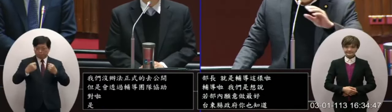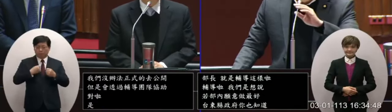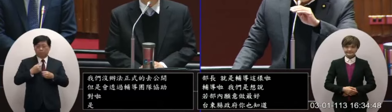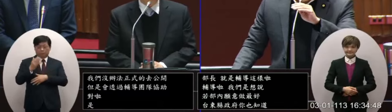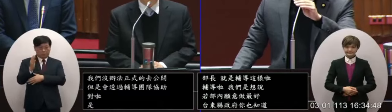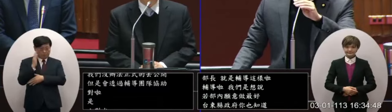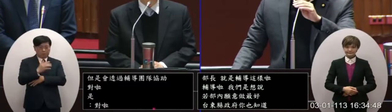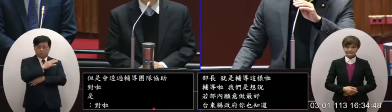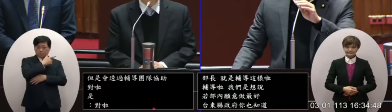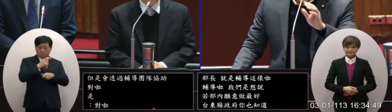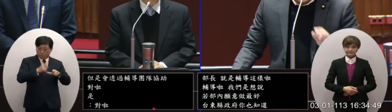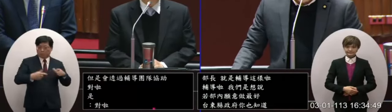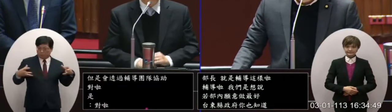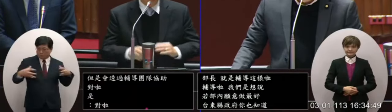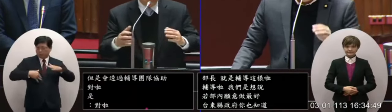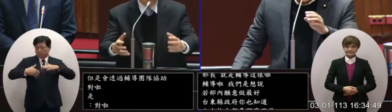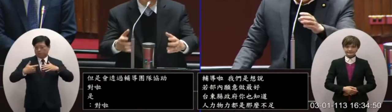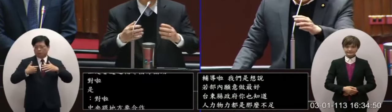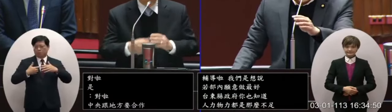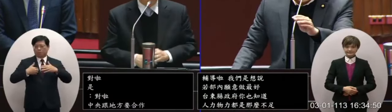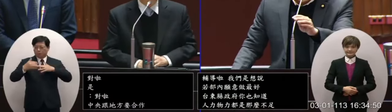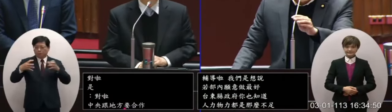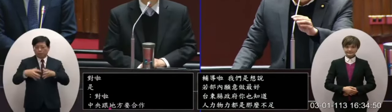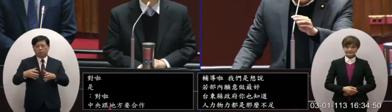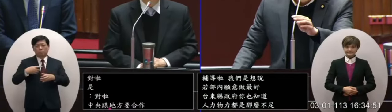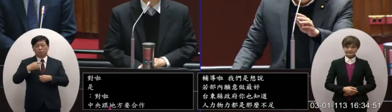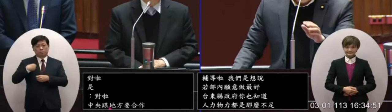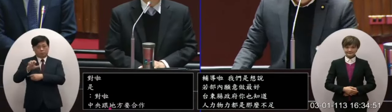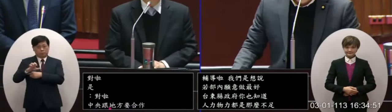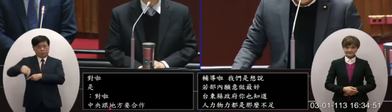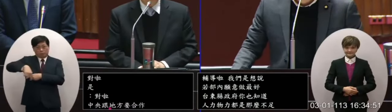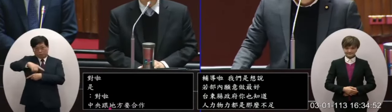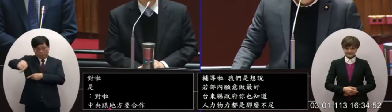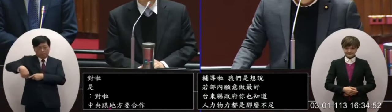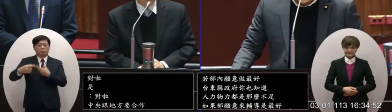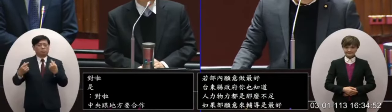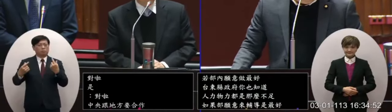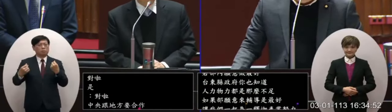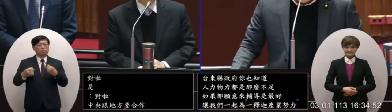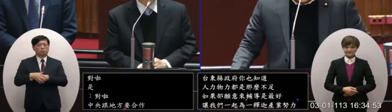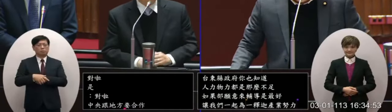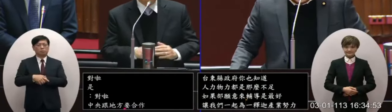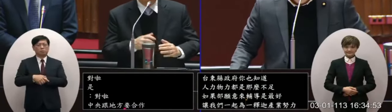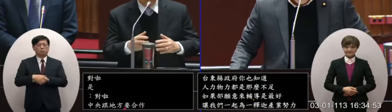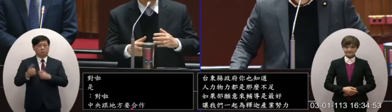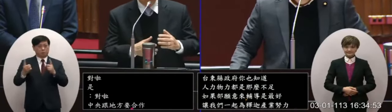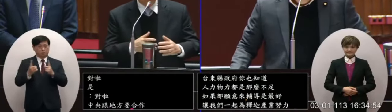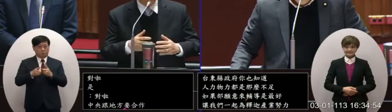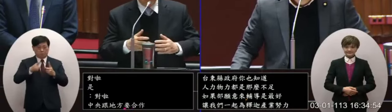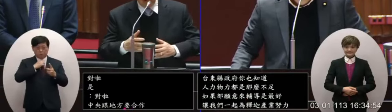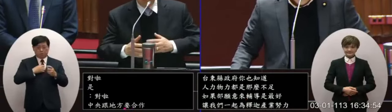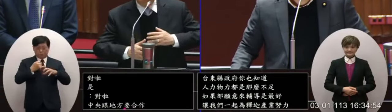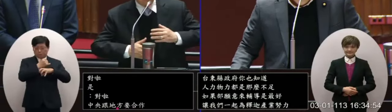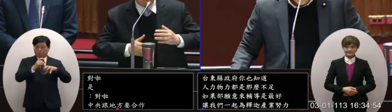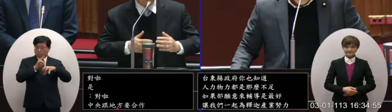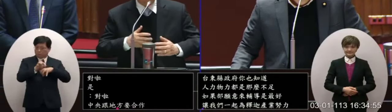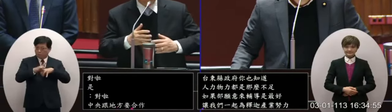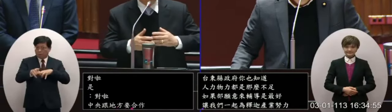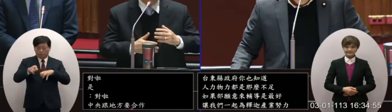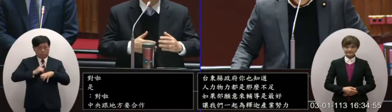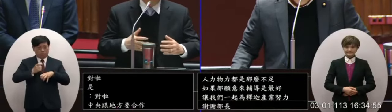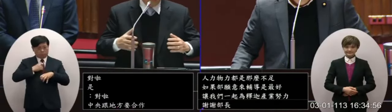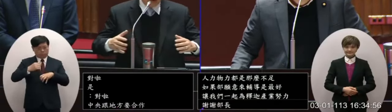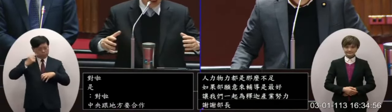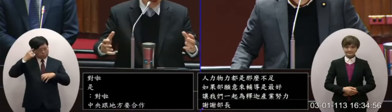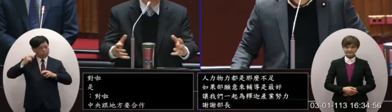力，所以厂商本身也这个种植的农户呢啊，本身也要对于这一个除虫的设施自己有想要